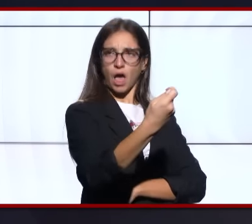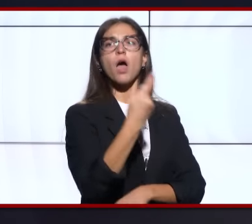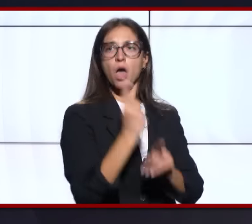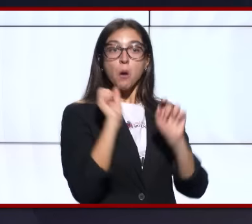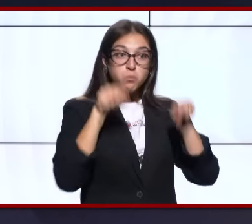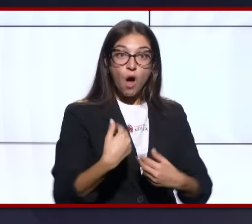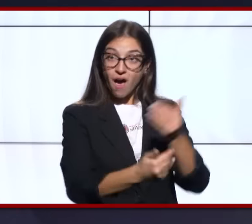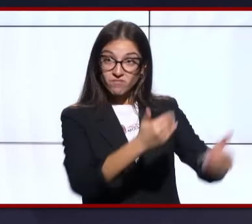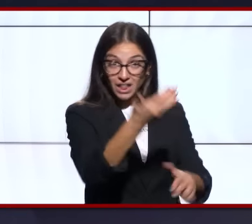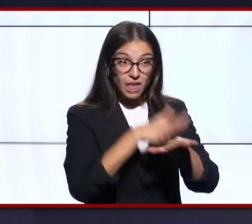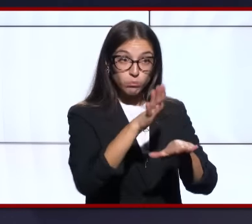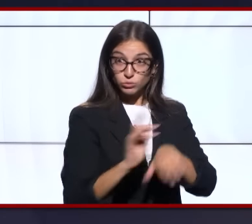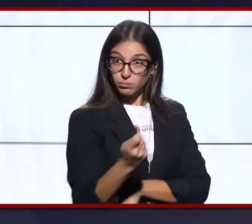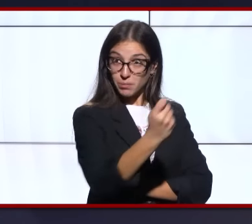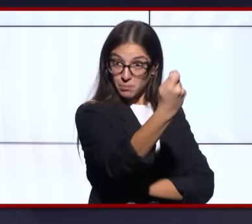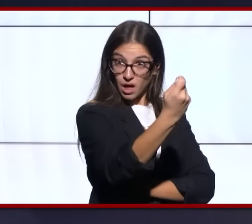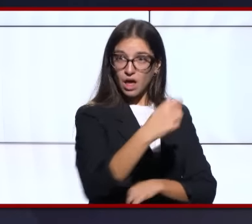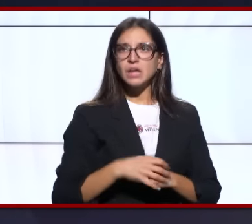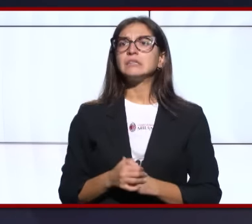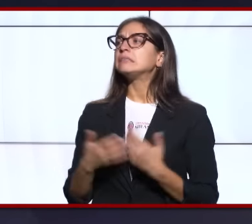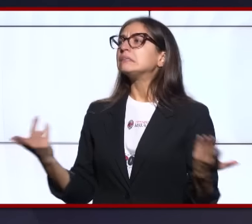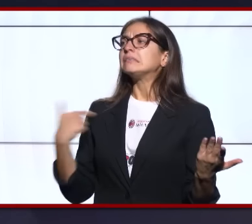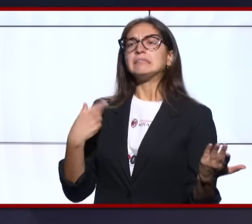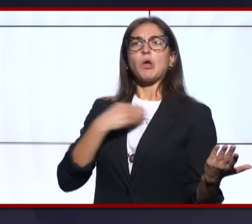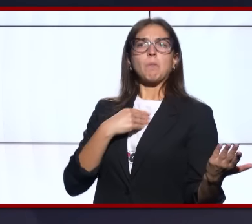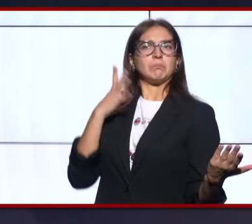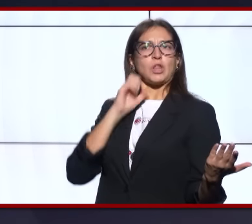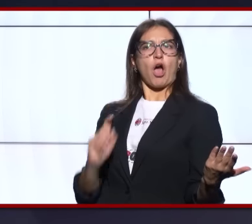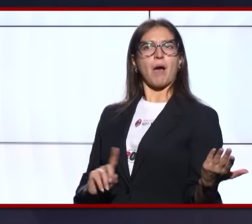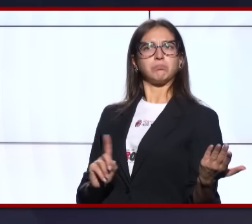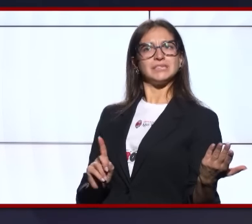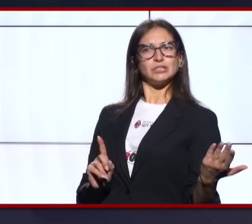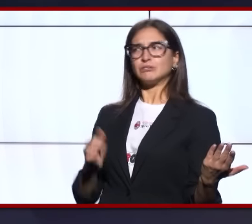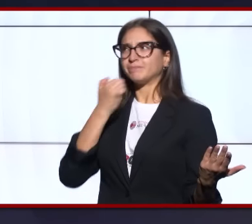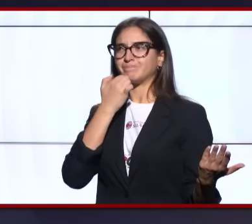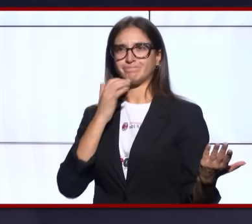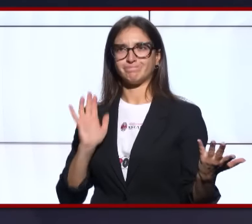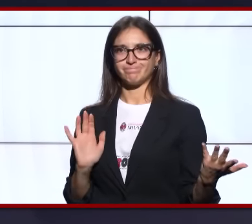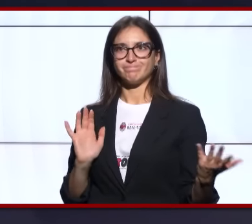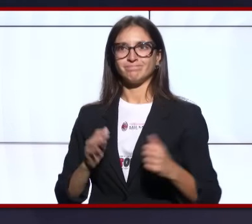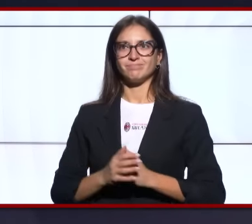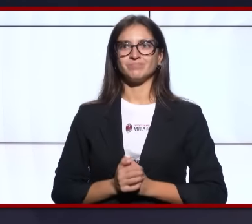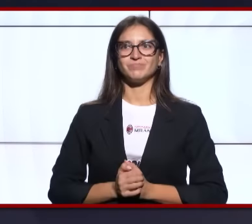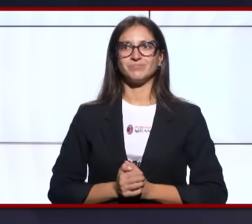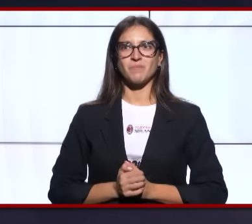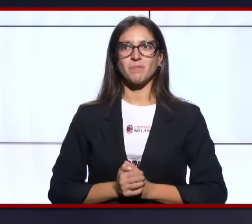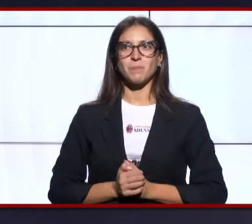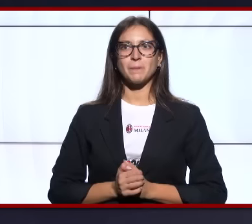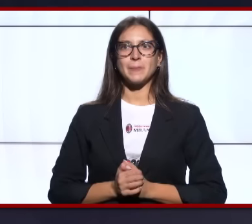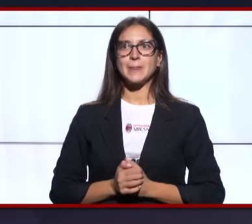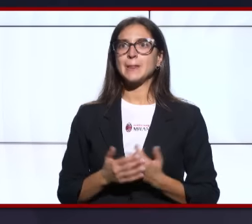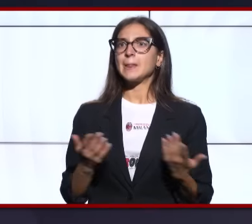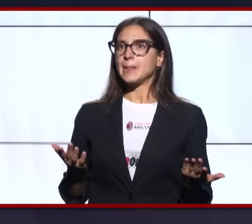ad averle E non capisco bene le le le domande Eh